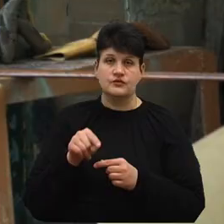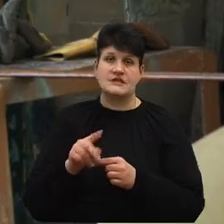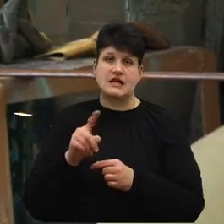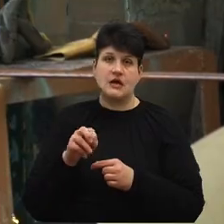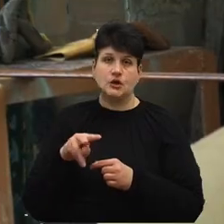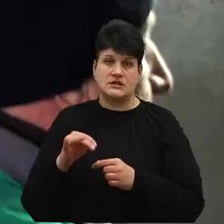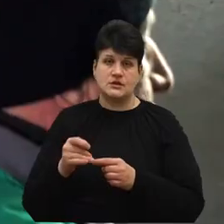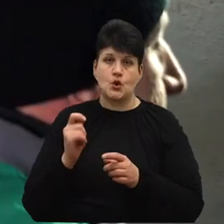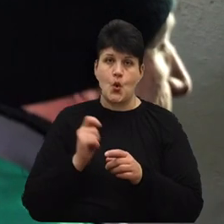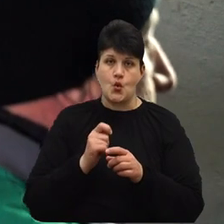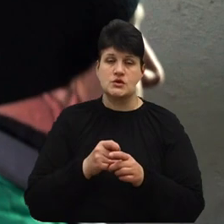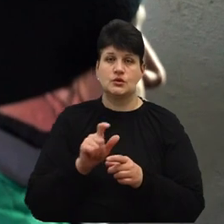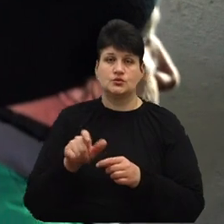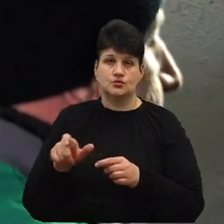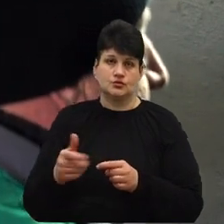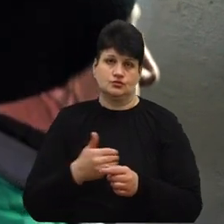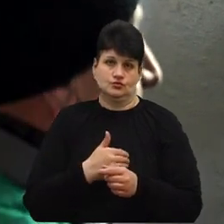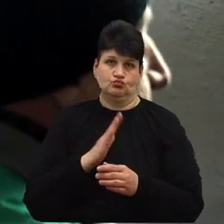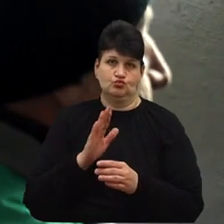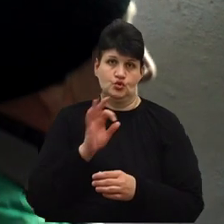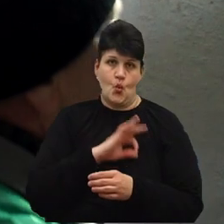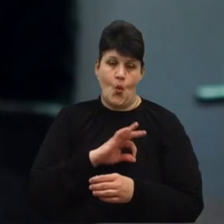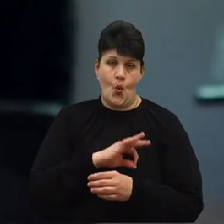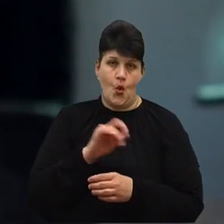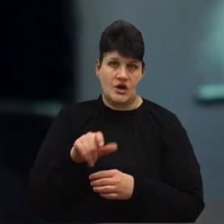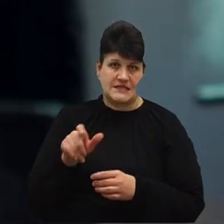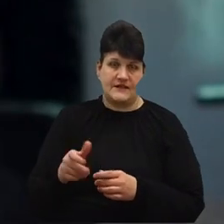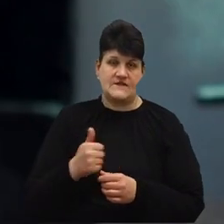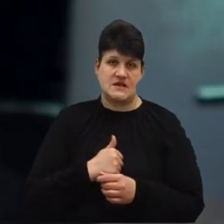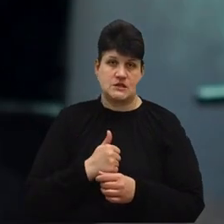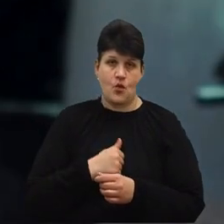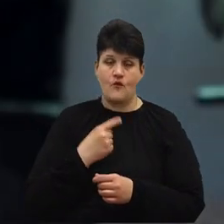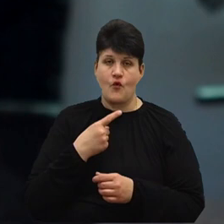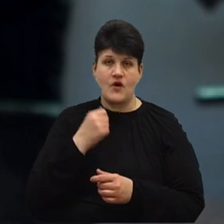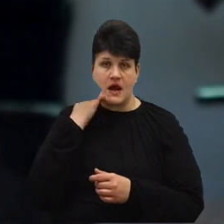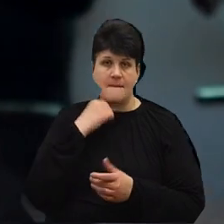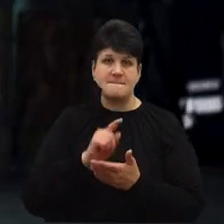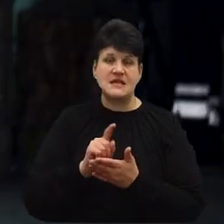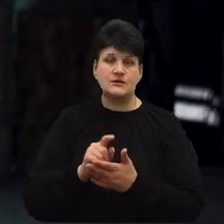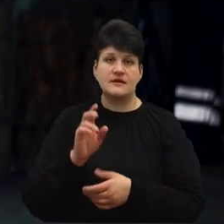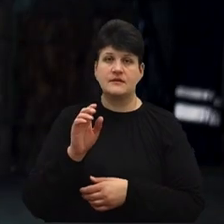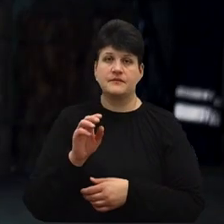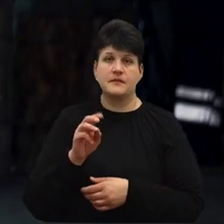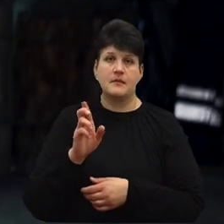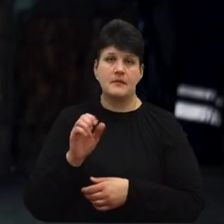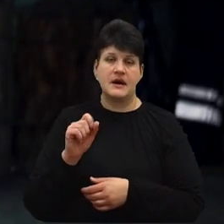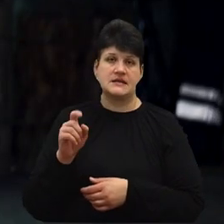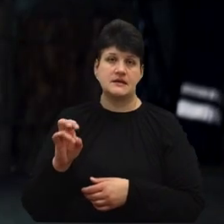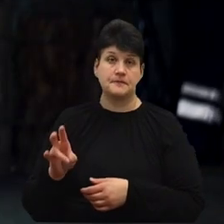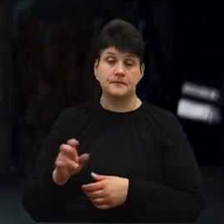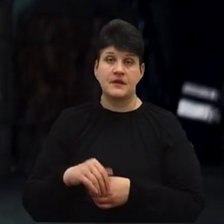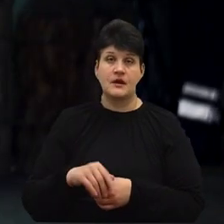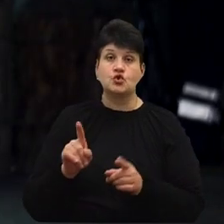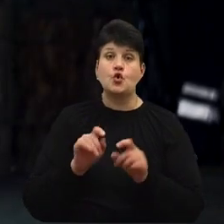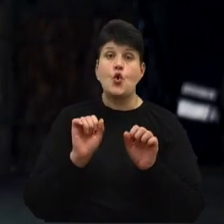Залозецької кузні – жителі громади, які хочуть бути корисними військовим, розповідає пенсіонер Мирослав Базан. Клепаємо, що можемо,